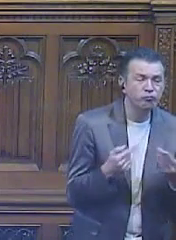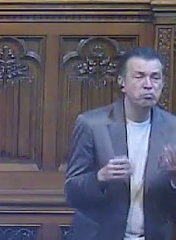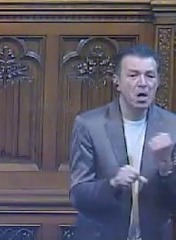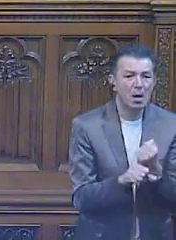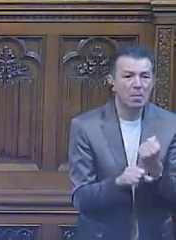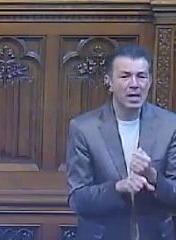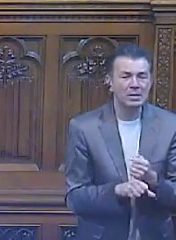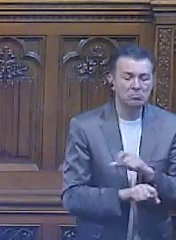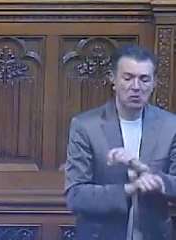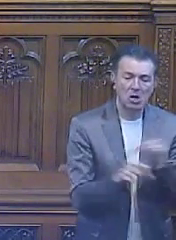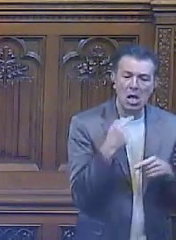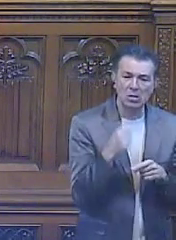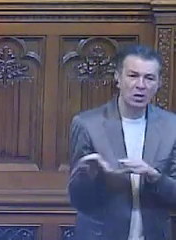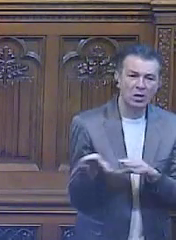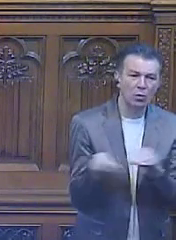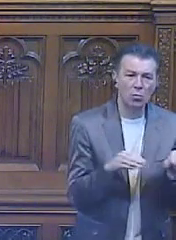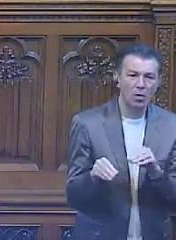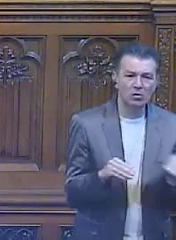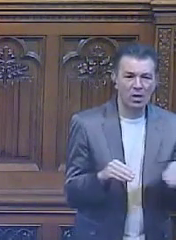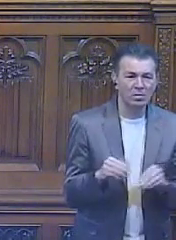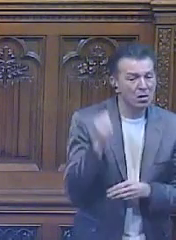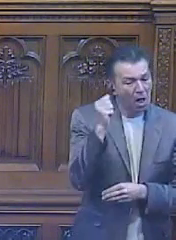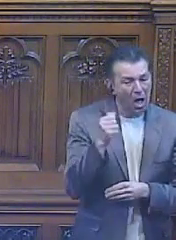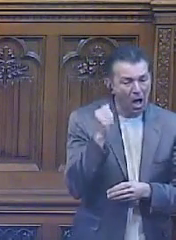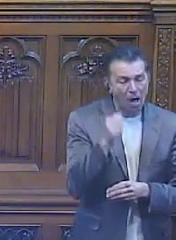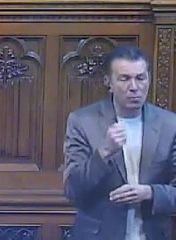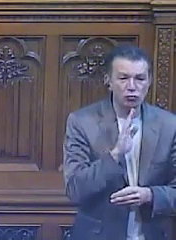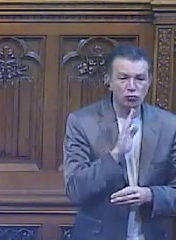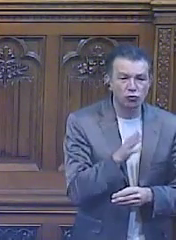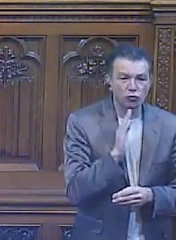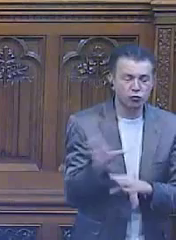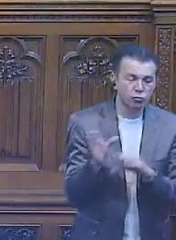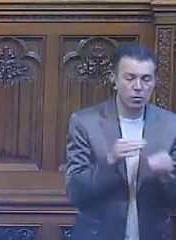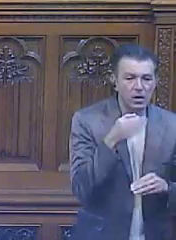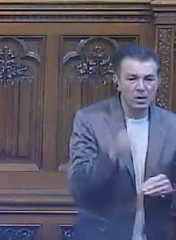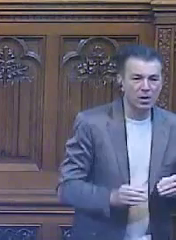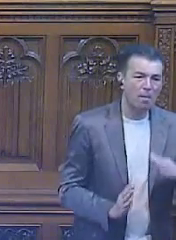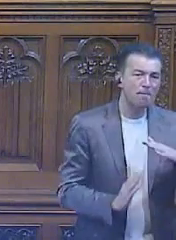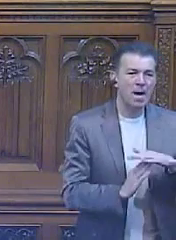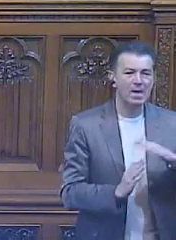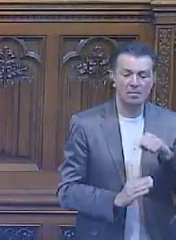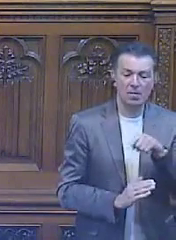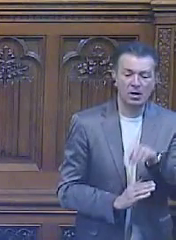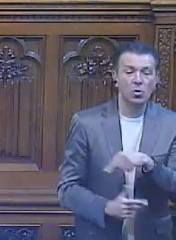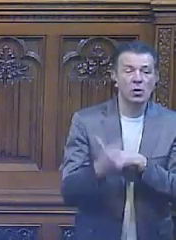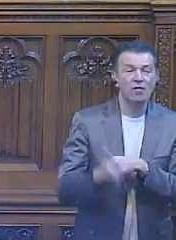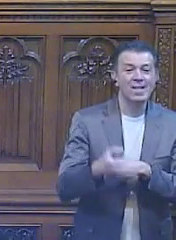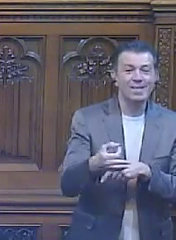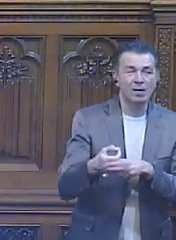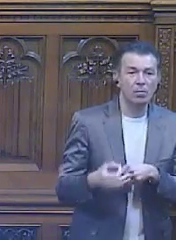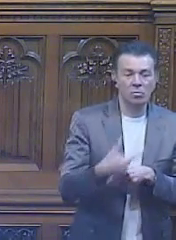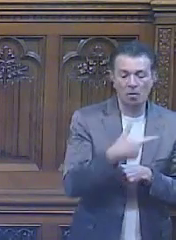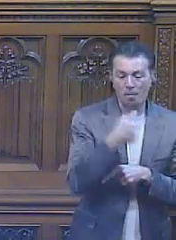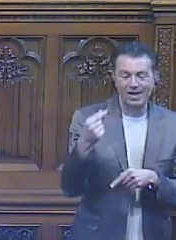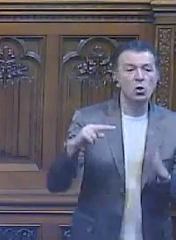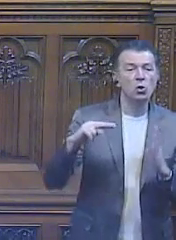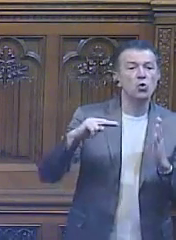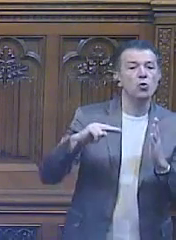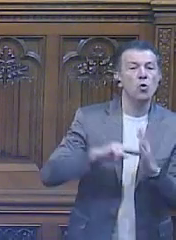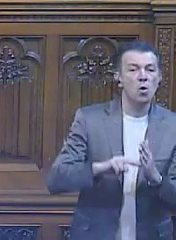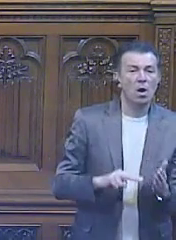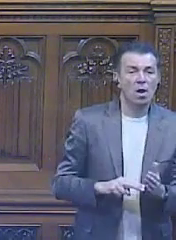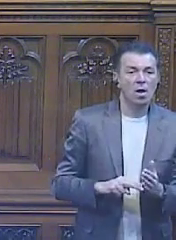sagen, die übersetzen vom Arabischen ins Deutsche, maximal 20% der Menschen dort sind Syrer. Der Rest gibt